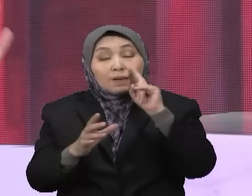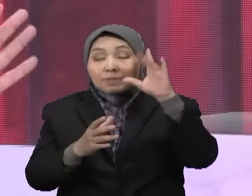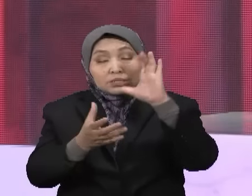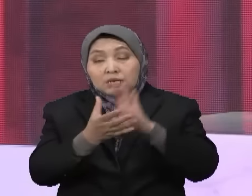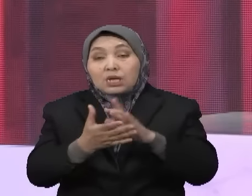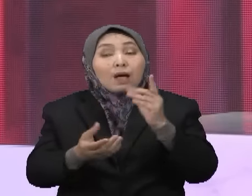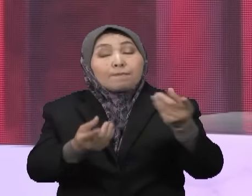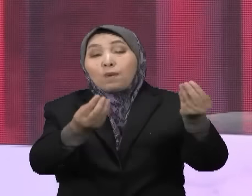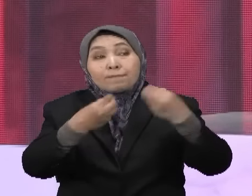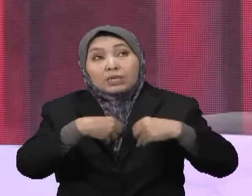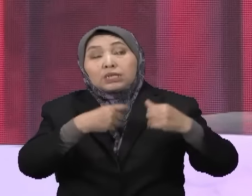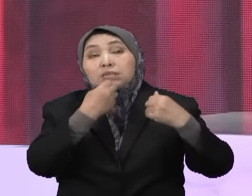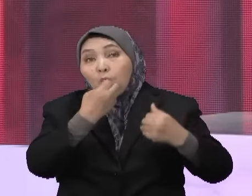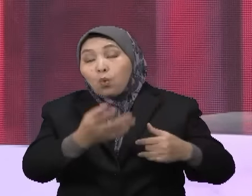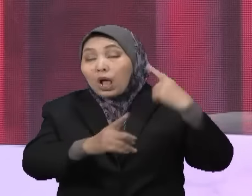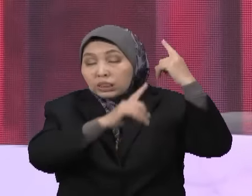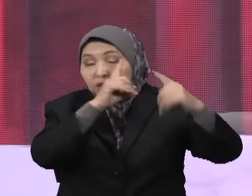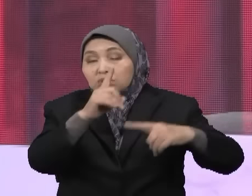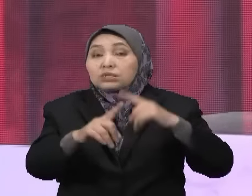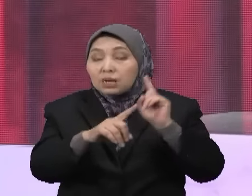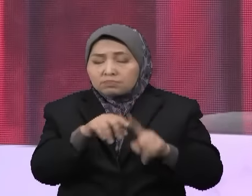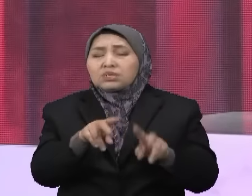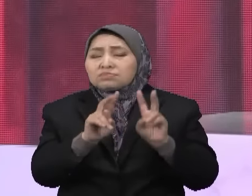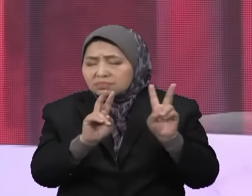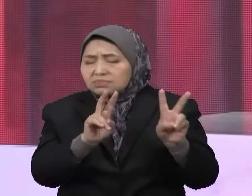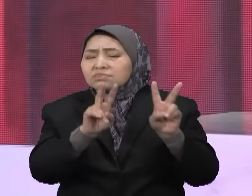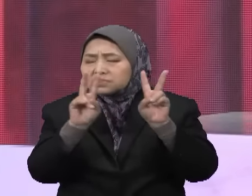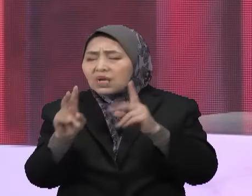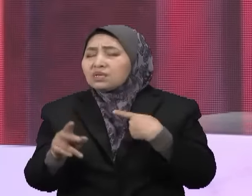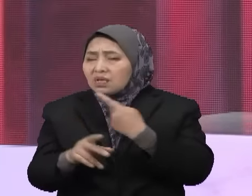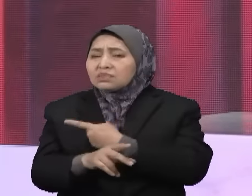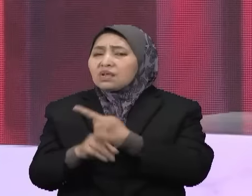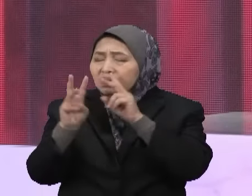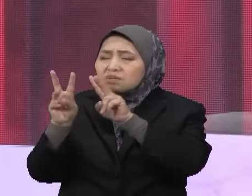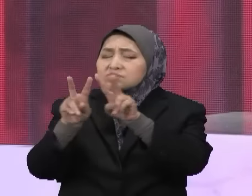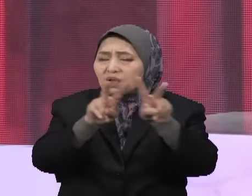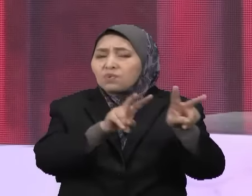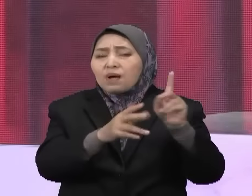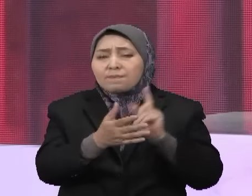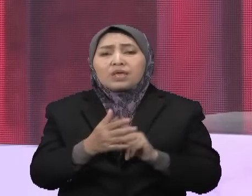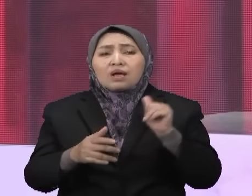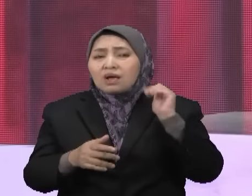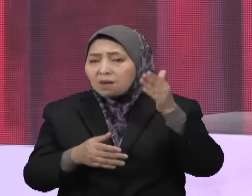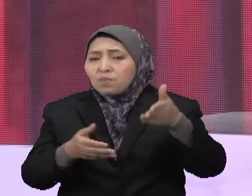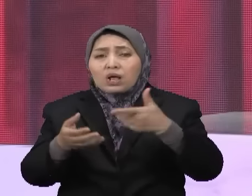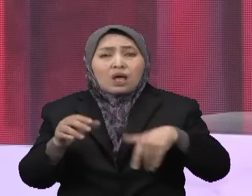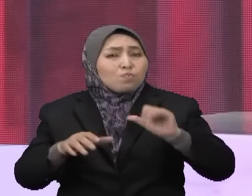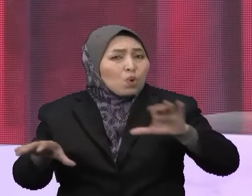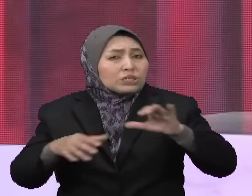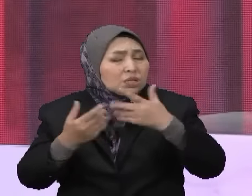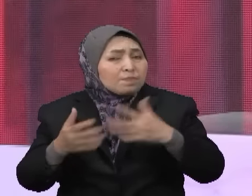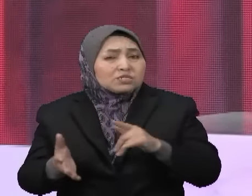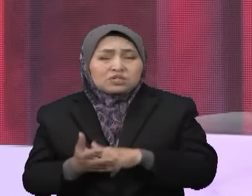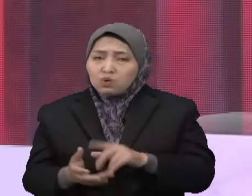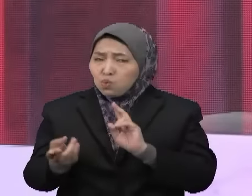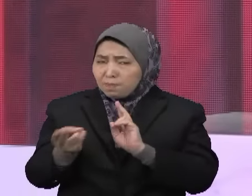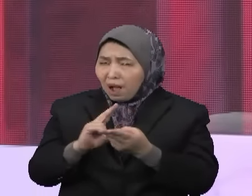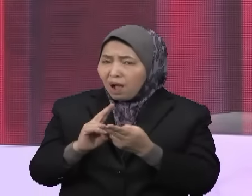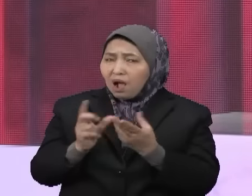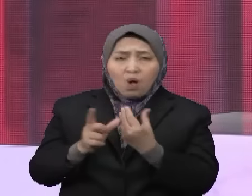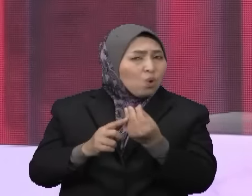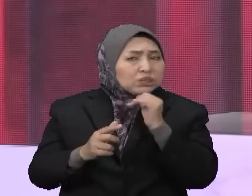bagi alasan semua, tapi we'll see. Ha, kan? We'll see, kita akan tengok apa yang kamu akan buat selepas ini, sama ada berubah